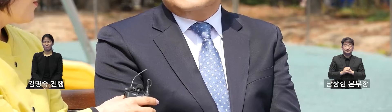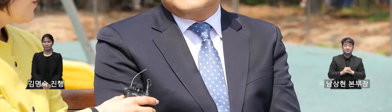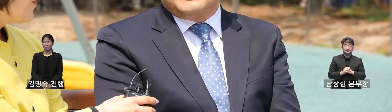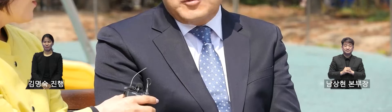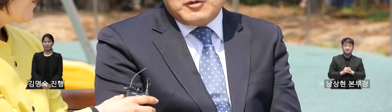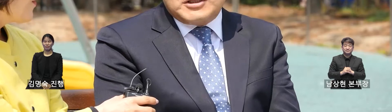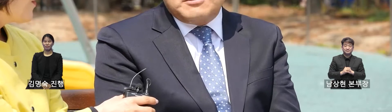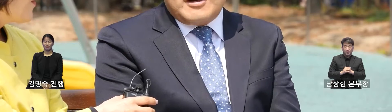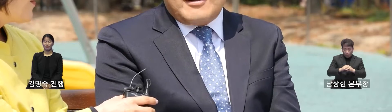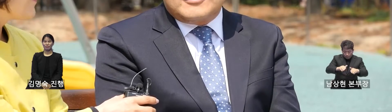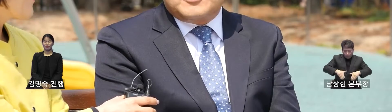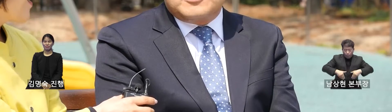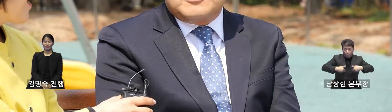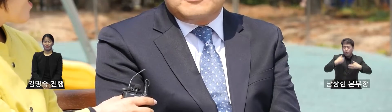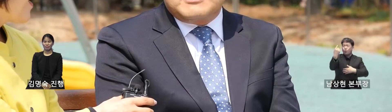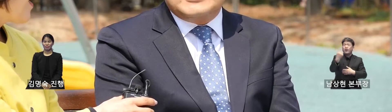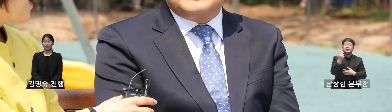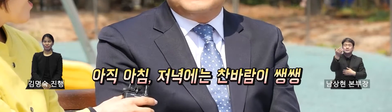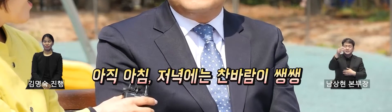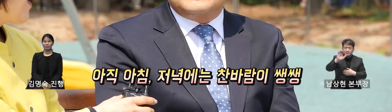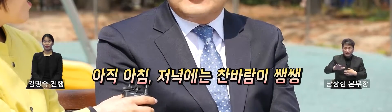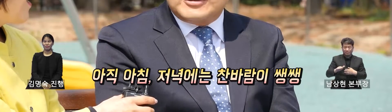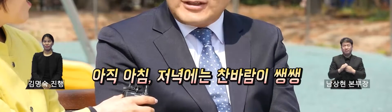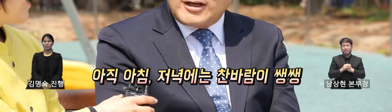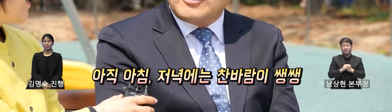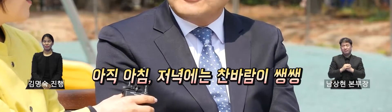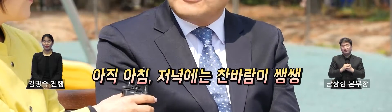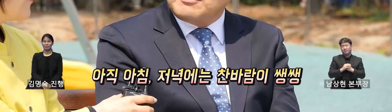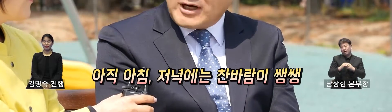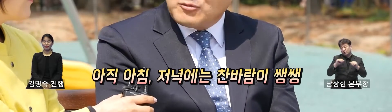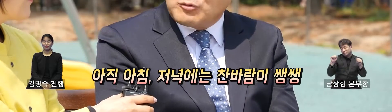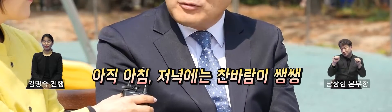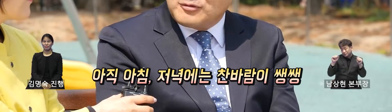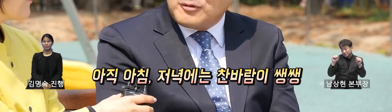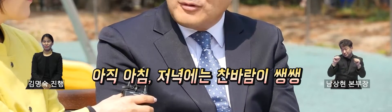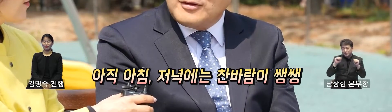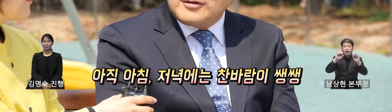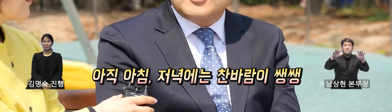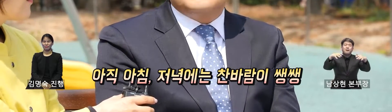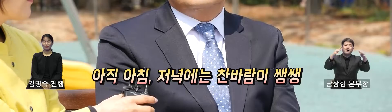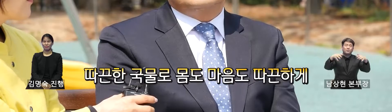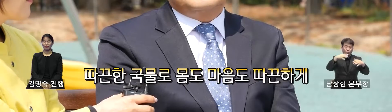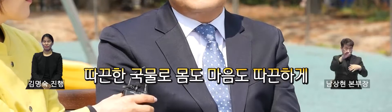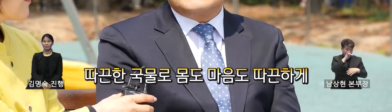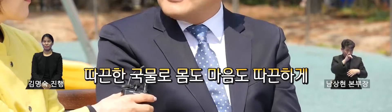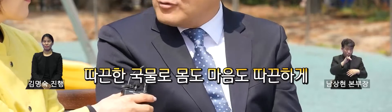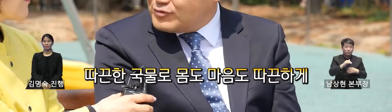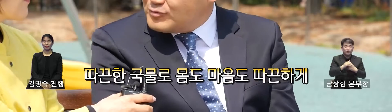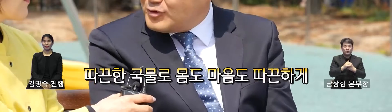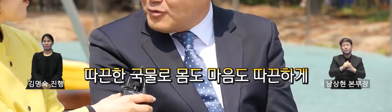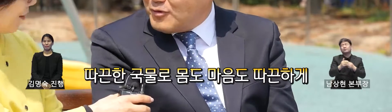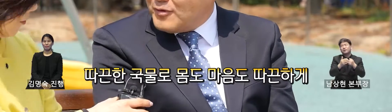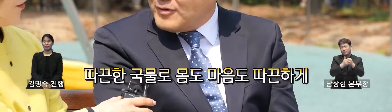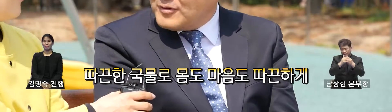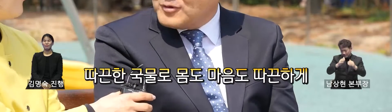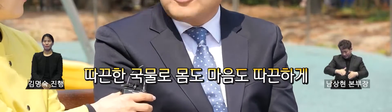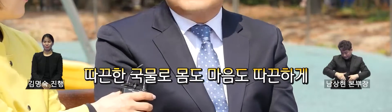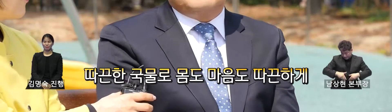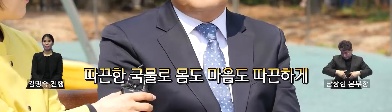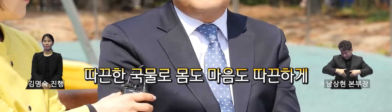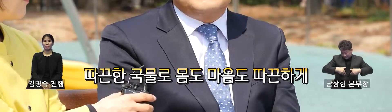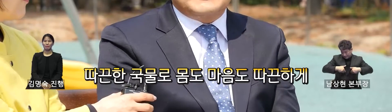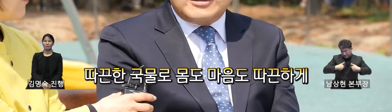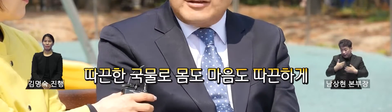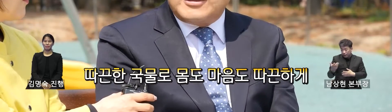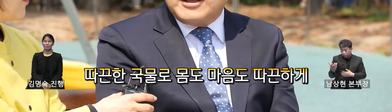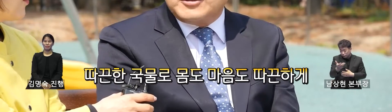날이 이제 봄이 왔지만 네. 좀 많이 좀 차가운 바람도 불고 또 그래서 따뜻한 국물로 또